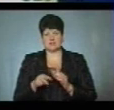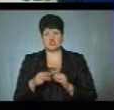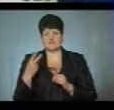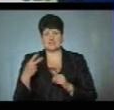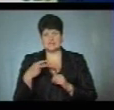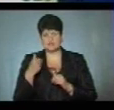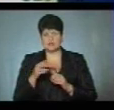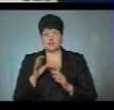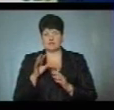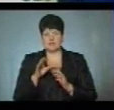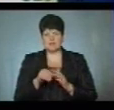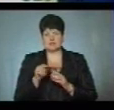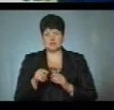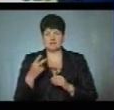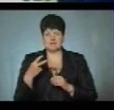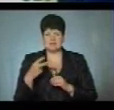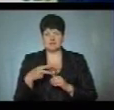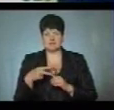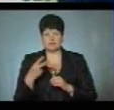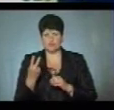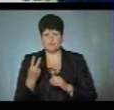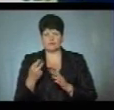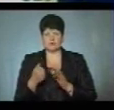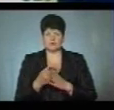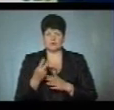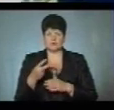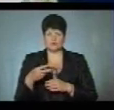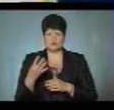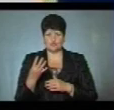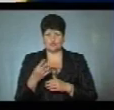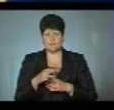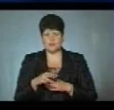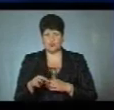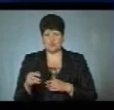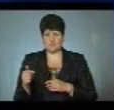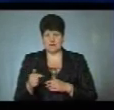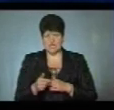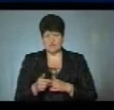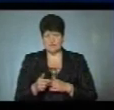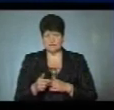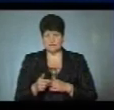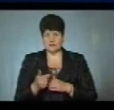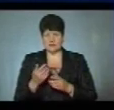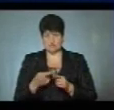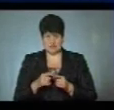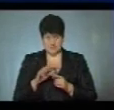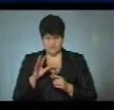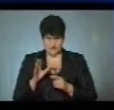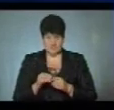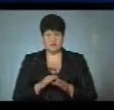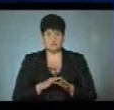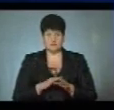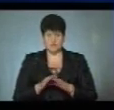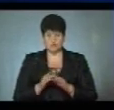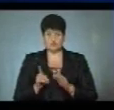2018-2020 років вкласти в даний заклад близько від 22 до 24 мільйонів гривень. Якщо це все збудеться, те,